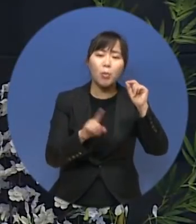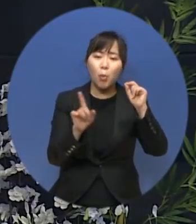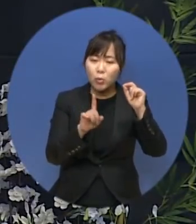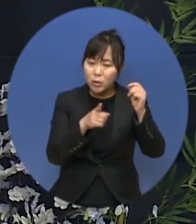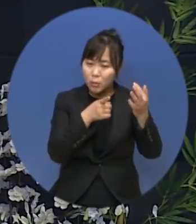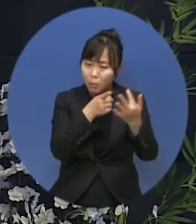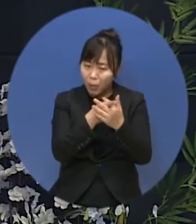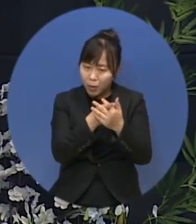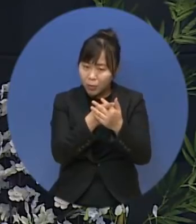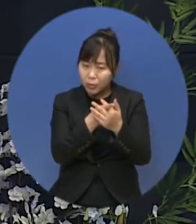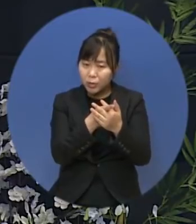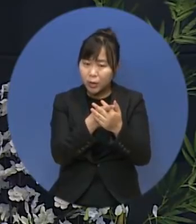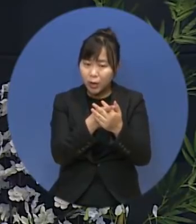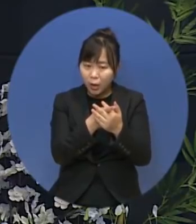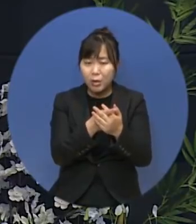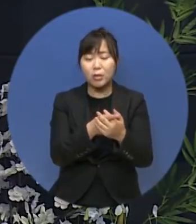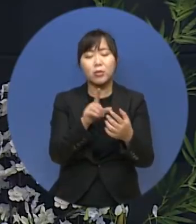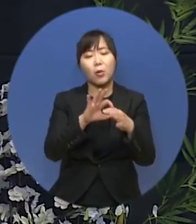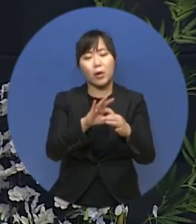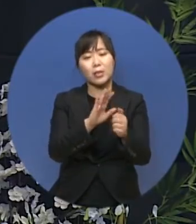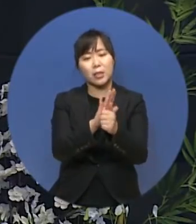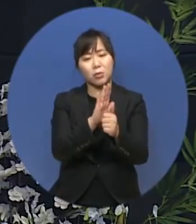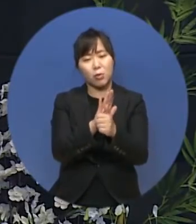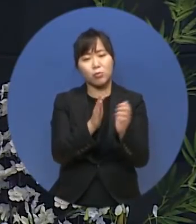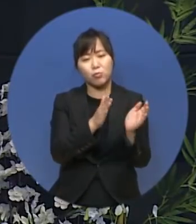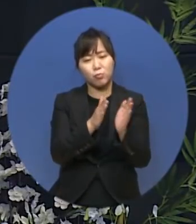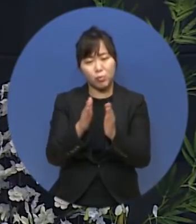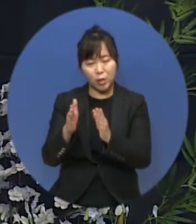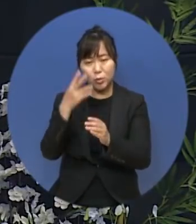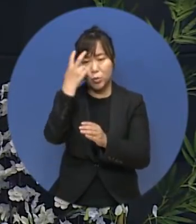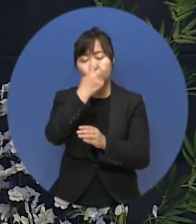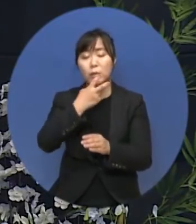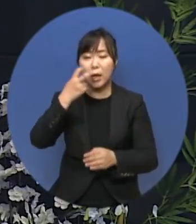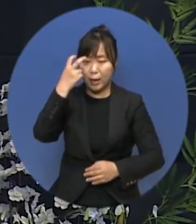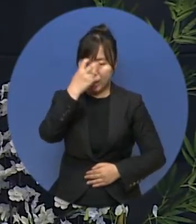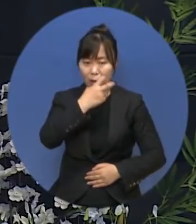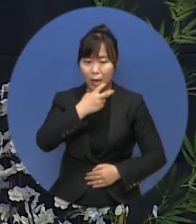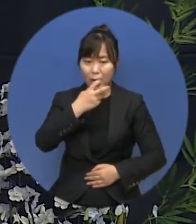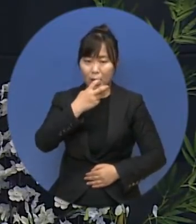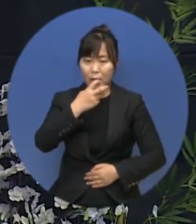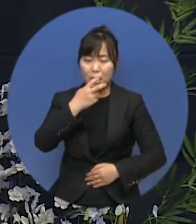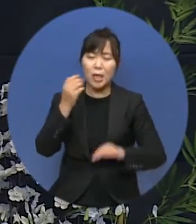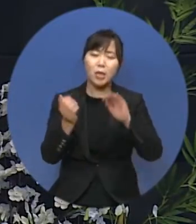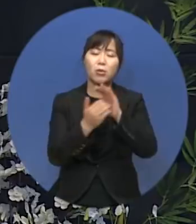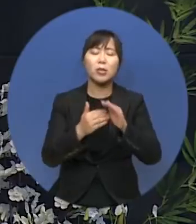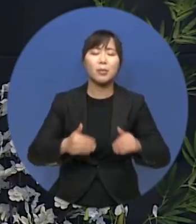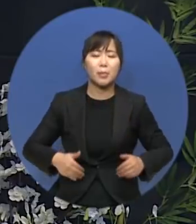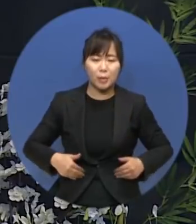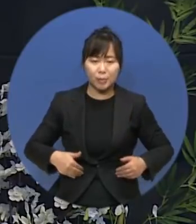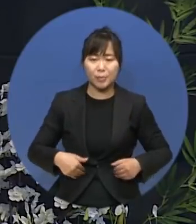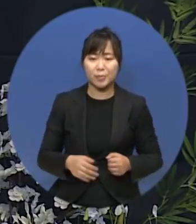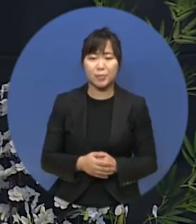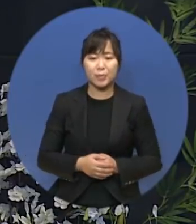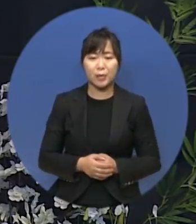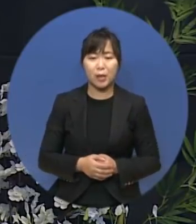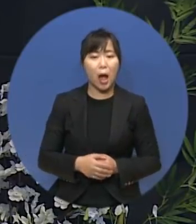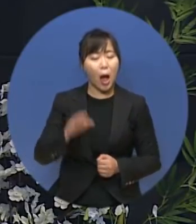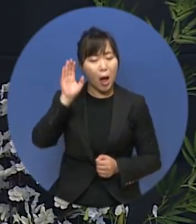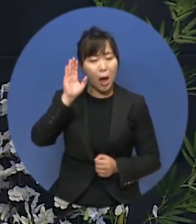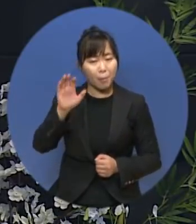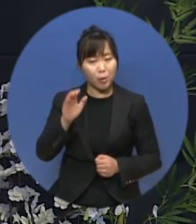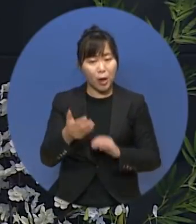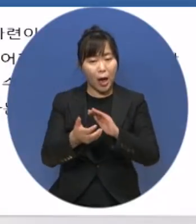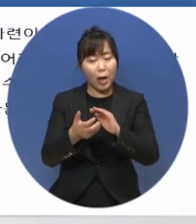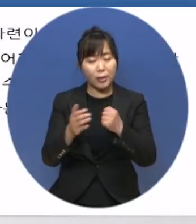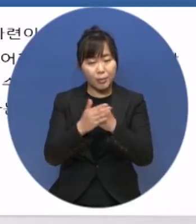부족한지 파악해서 그에 대한 지원이 만들어질 수 있는 이러한 조사가 이루어져야 될 것 같습니다. 따라서 앞에서